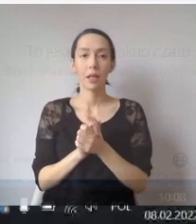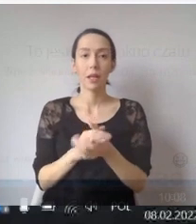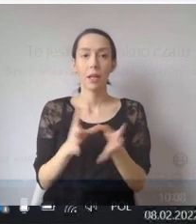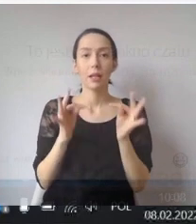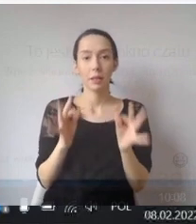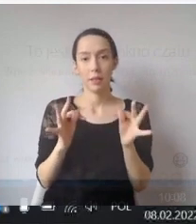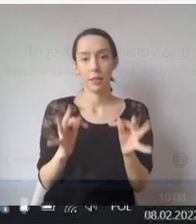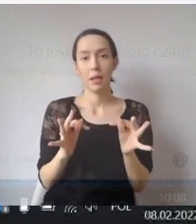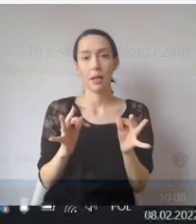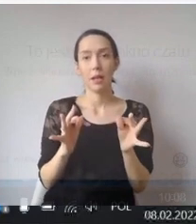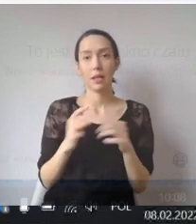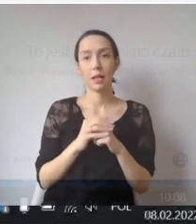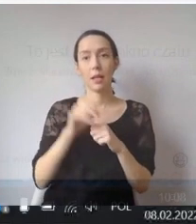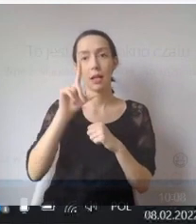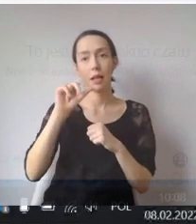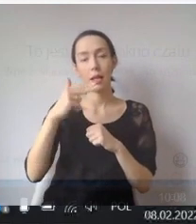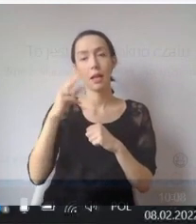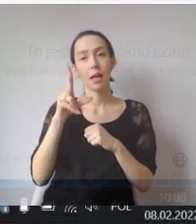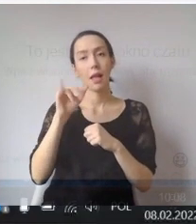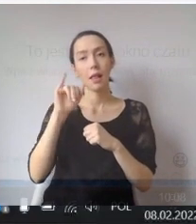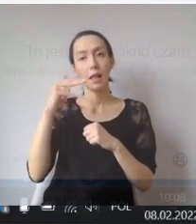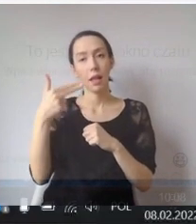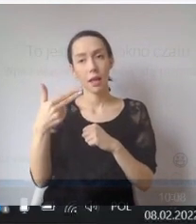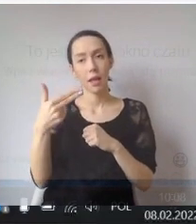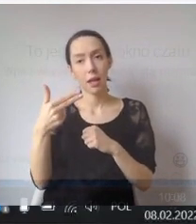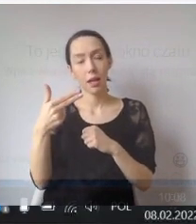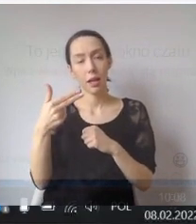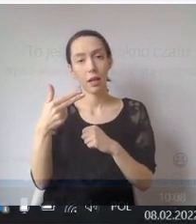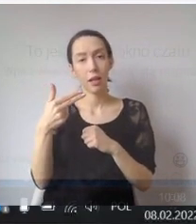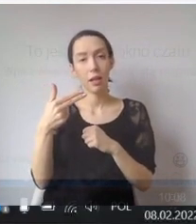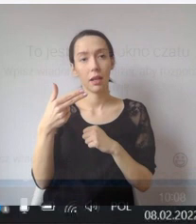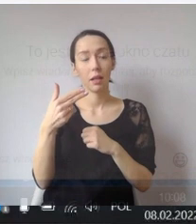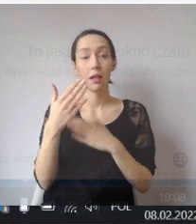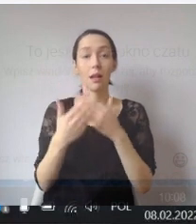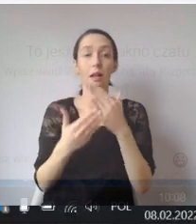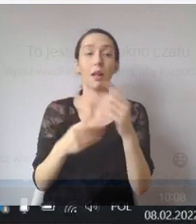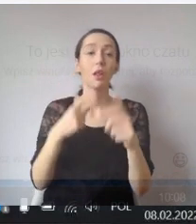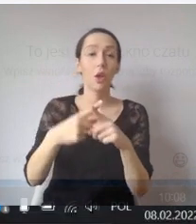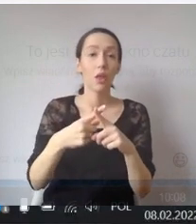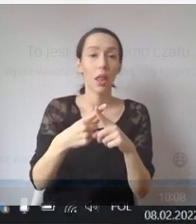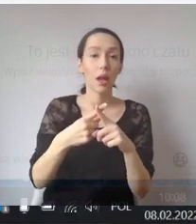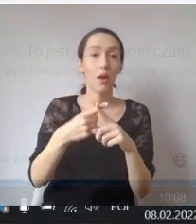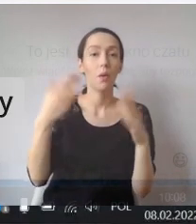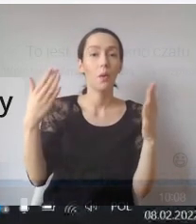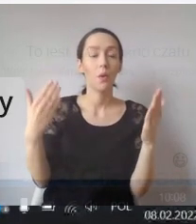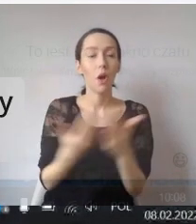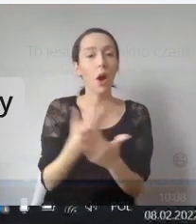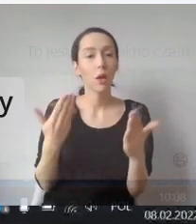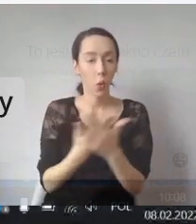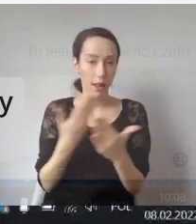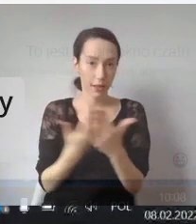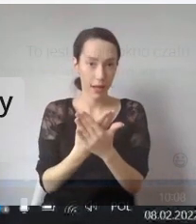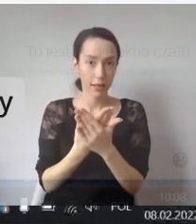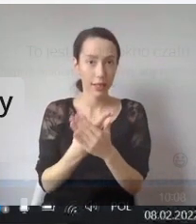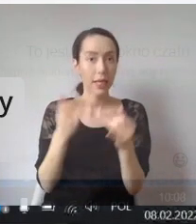względu na to, że LinkedIn wprowadził aktualizację i inaczej już wygląda menu, to